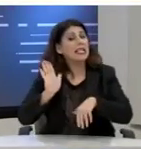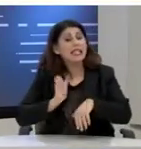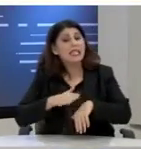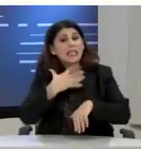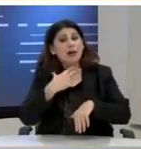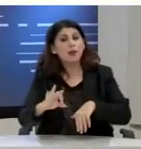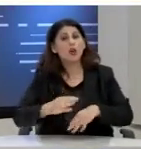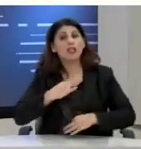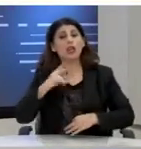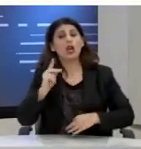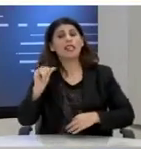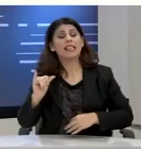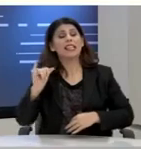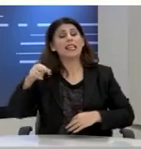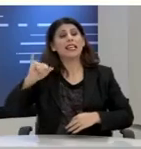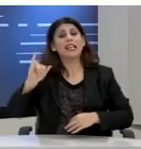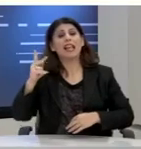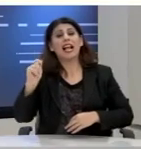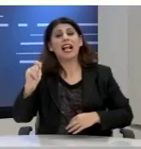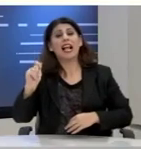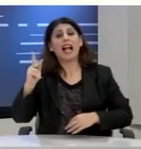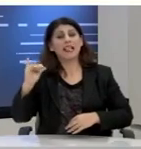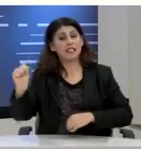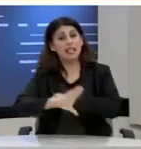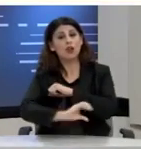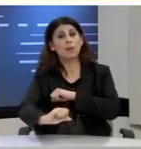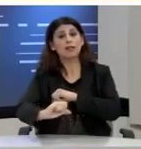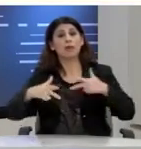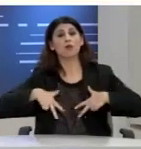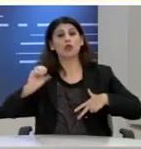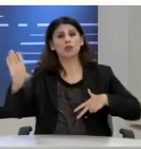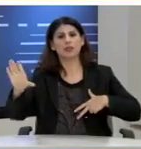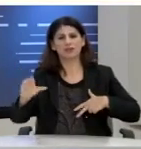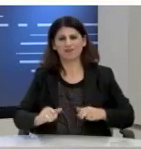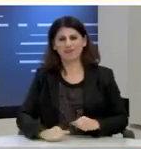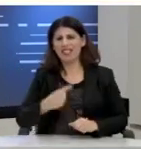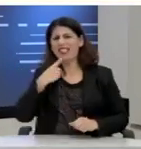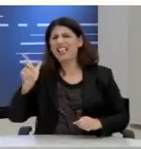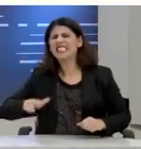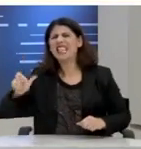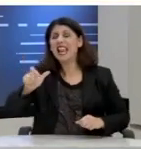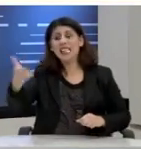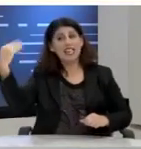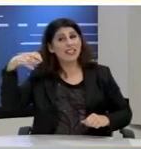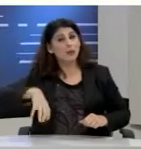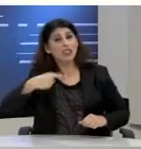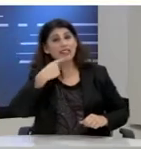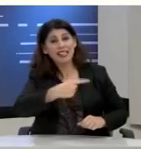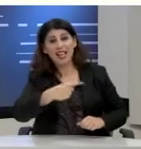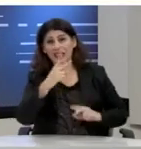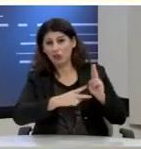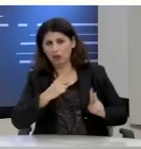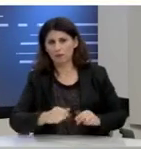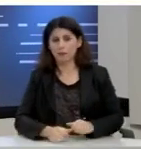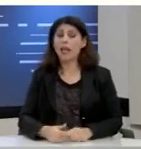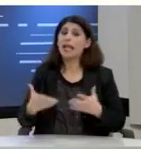κύριος Κυλικάκης, τότε Γενικός Γραμματέας ΥΠΕΞ. Ακούστε τι σας χρεώνουν τα στελέχη σας εκείνη την εποχή. Υπήρχε